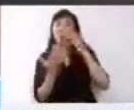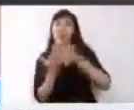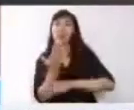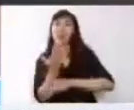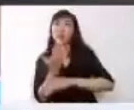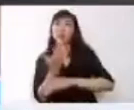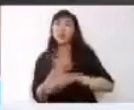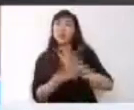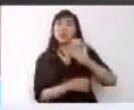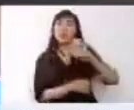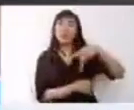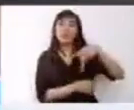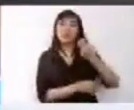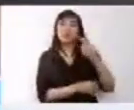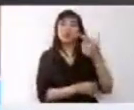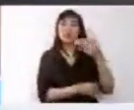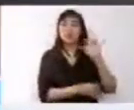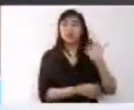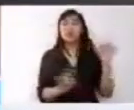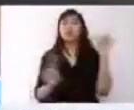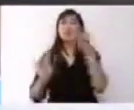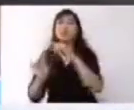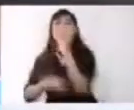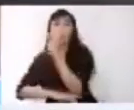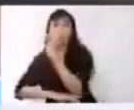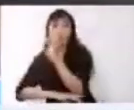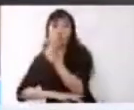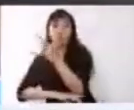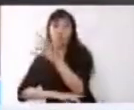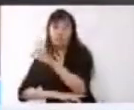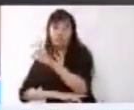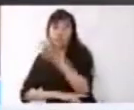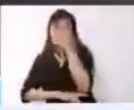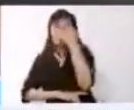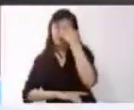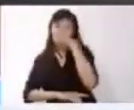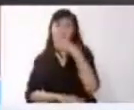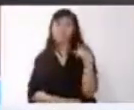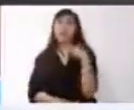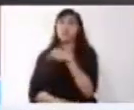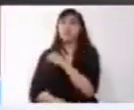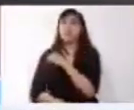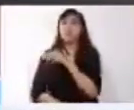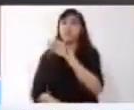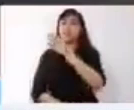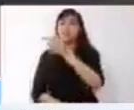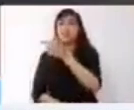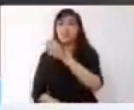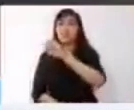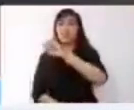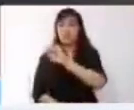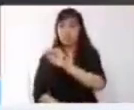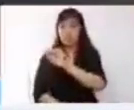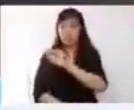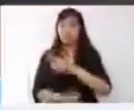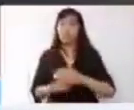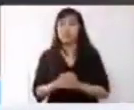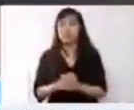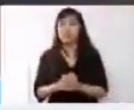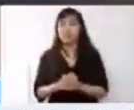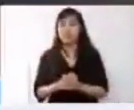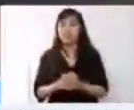3 years. And dapat to huminto na noong September, pero pina-extend po namin to hanggang